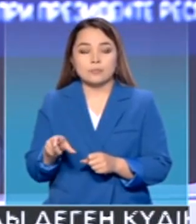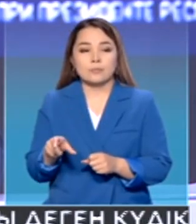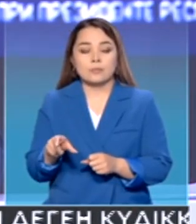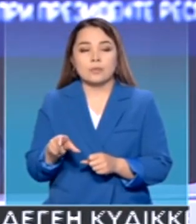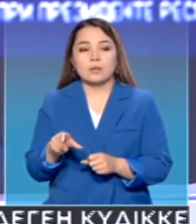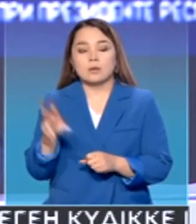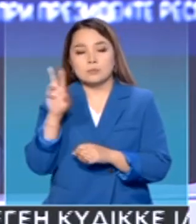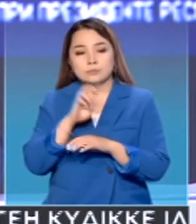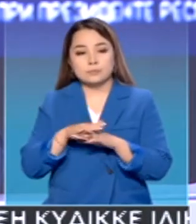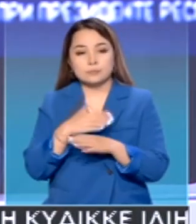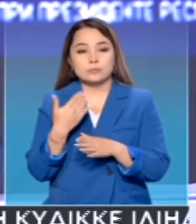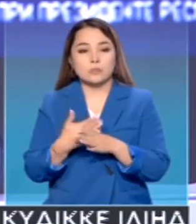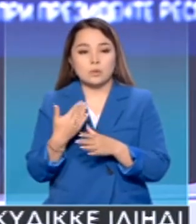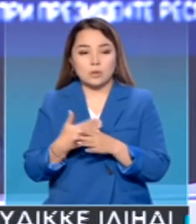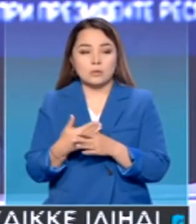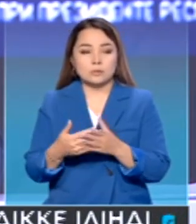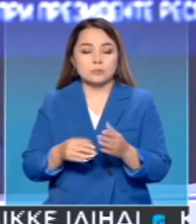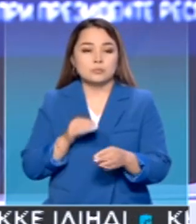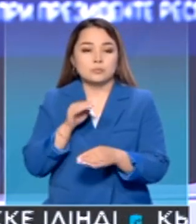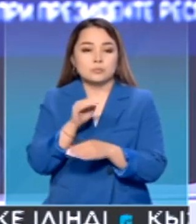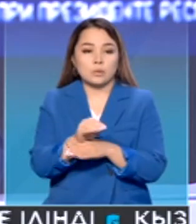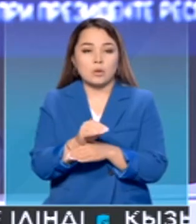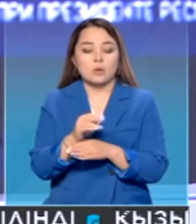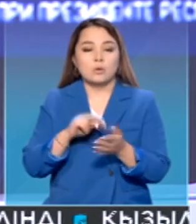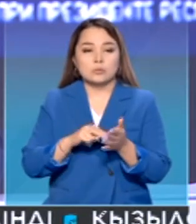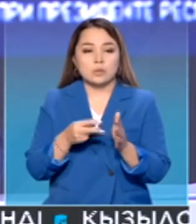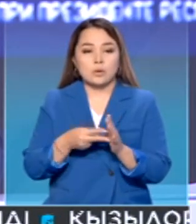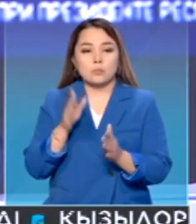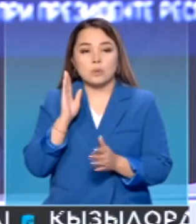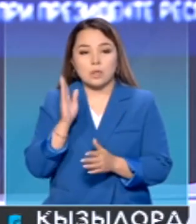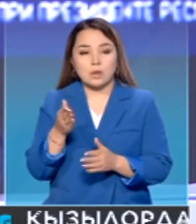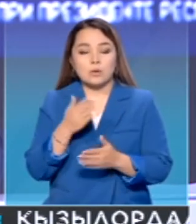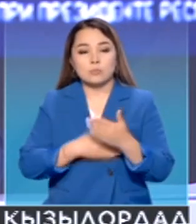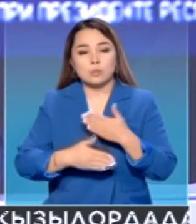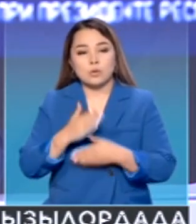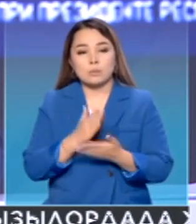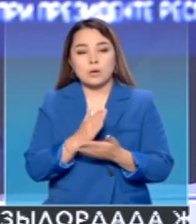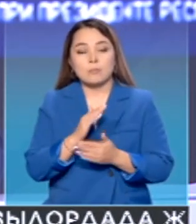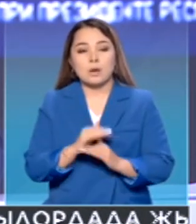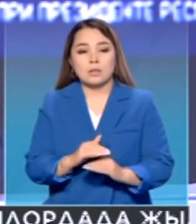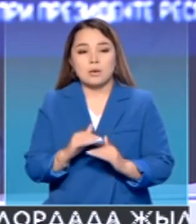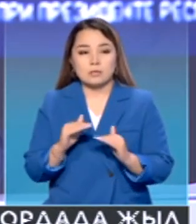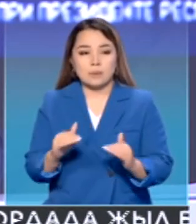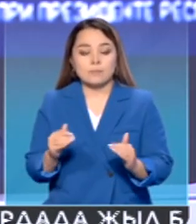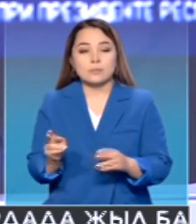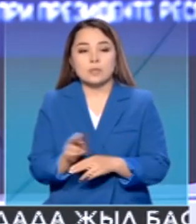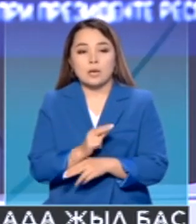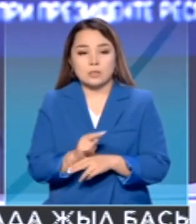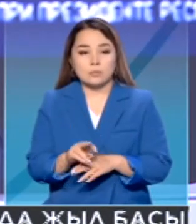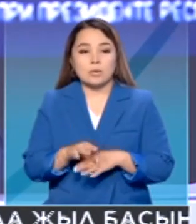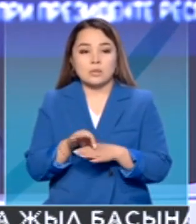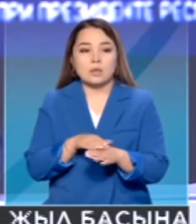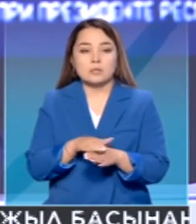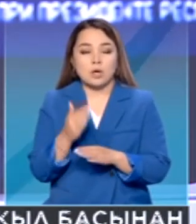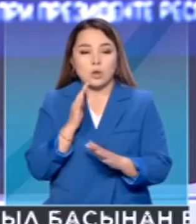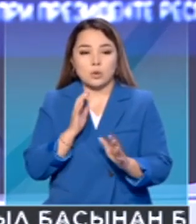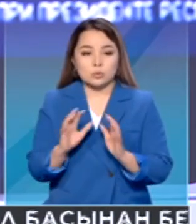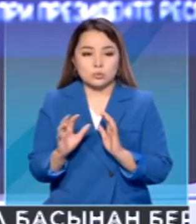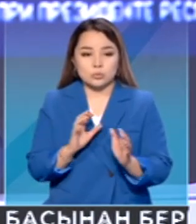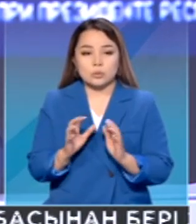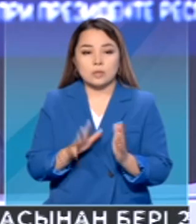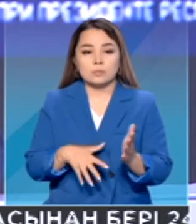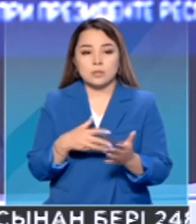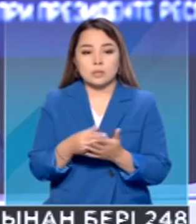42 мың адамға мемлекеттік жәрдемақыны арттыру қосымша көзделген. Мүгедектігі бар баланы тәрбиелеушілерге және күтушіге